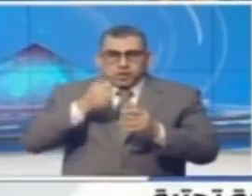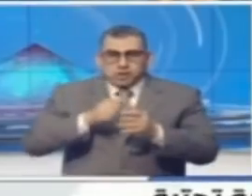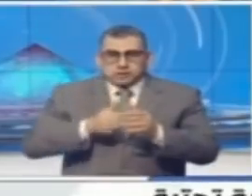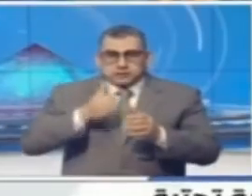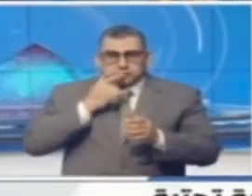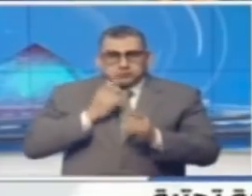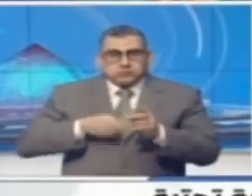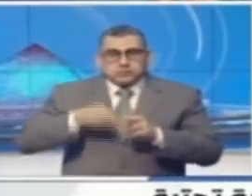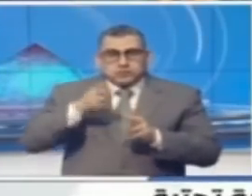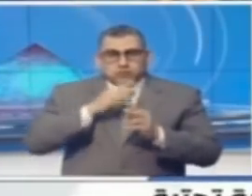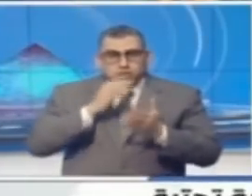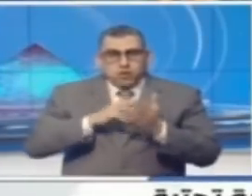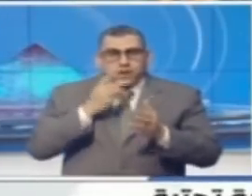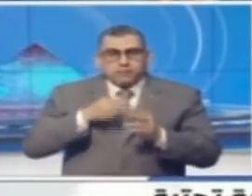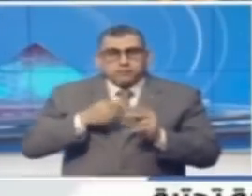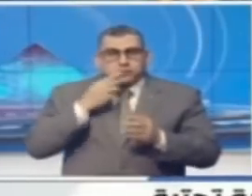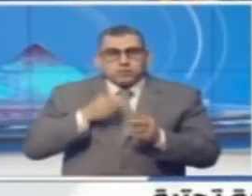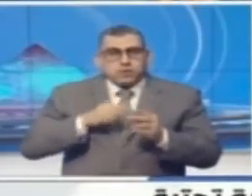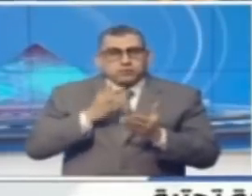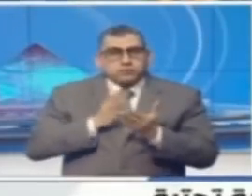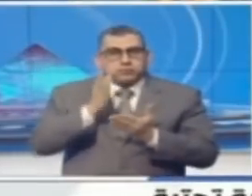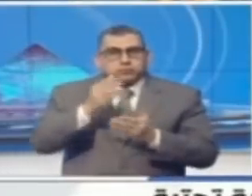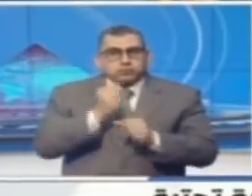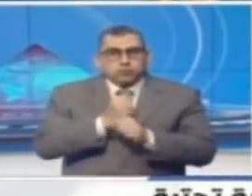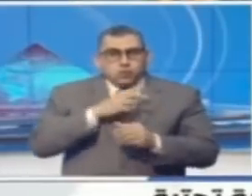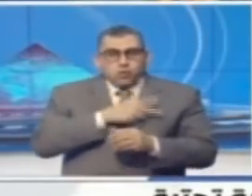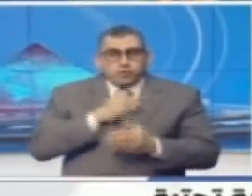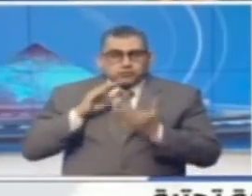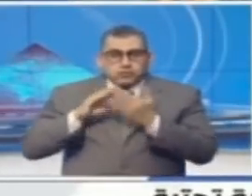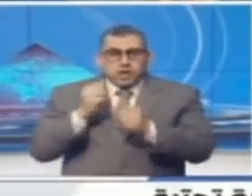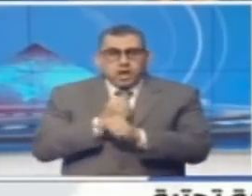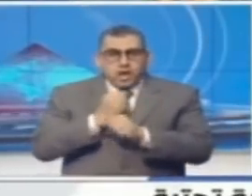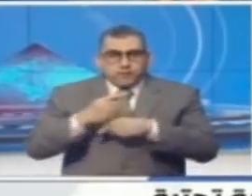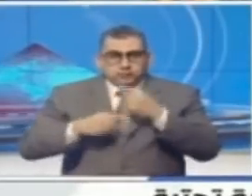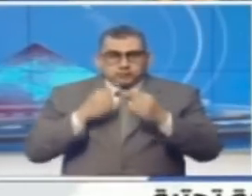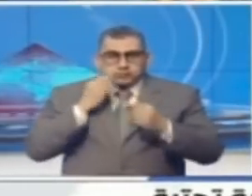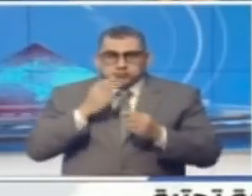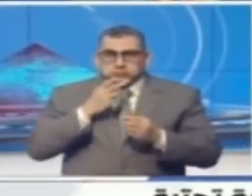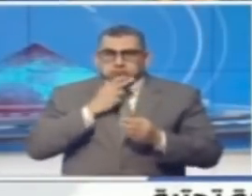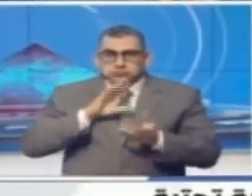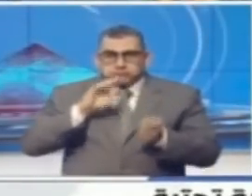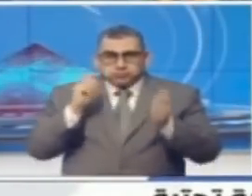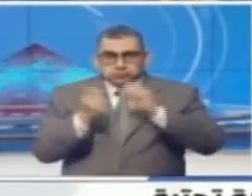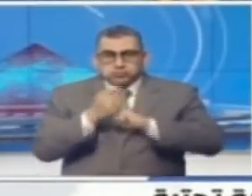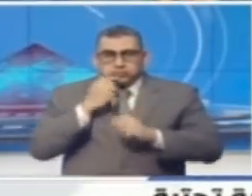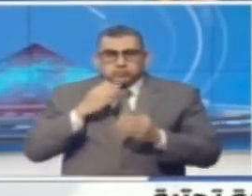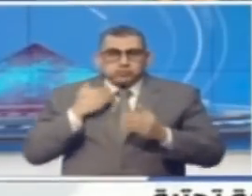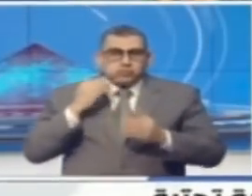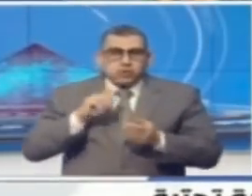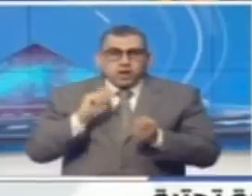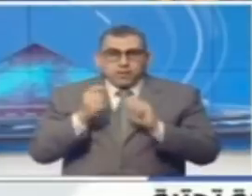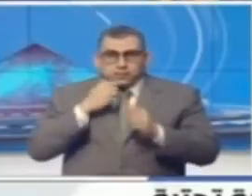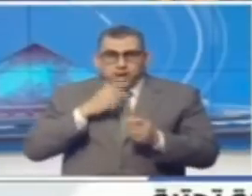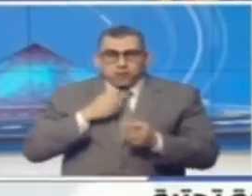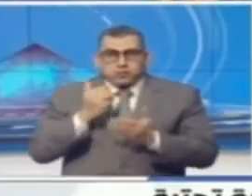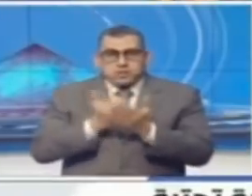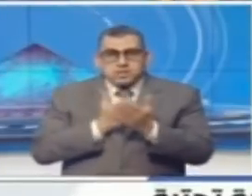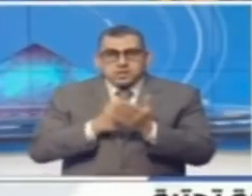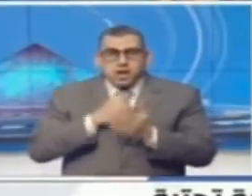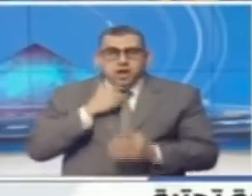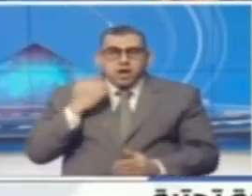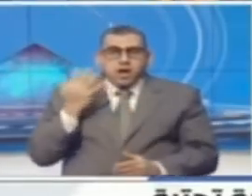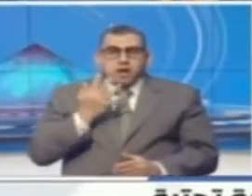الأساسية التي تعتمد عليها الدولة لتعزيز العمل المناخي وقيادة التحول على مستوى المنطقة فيما